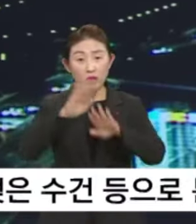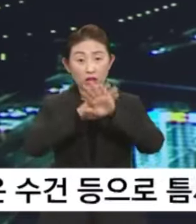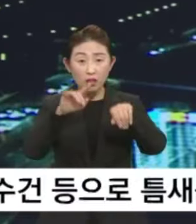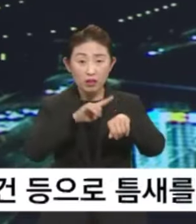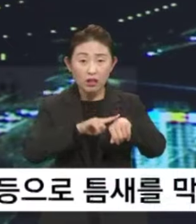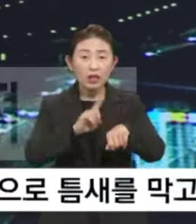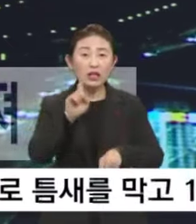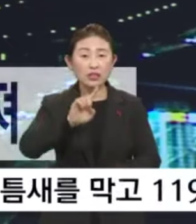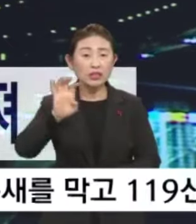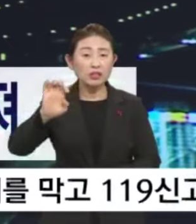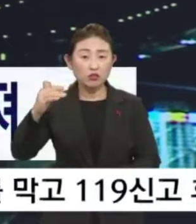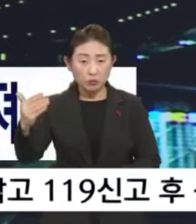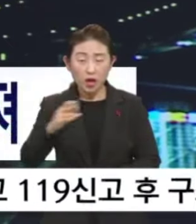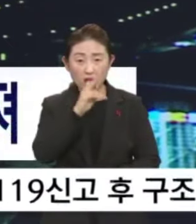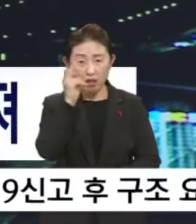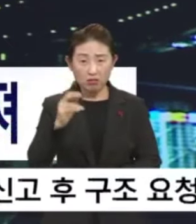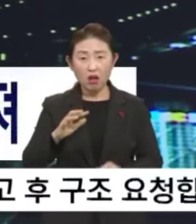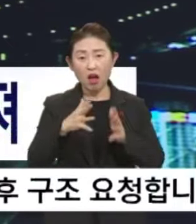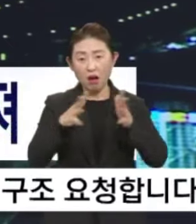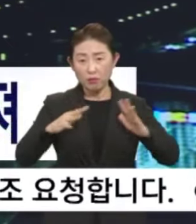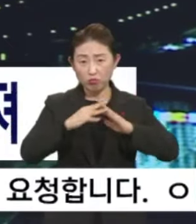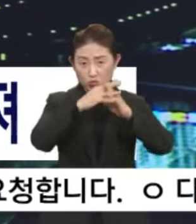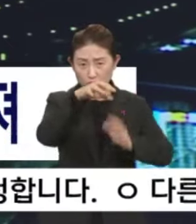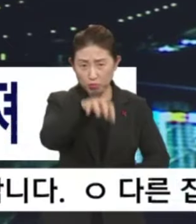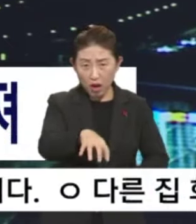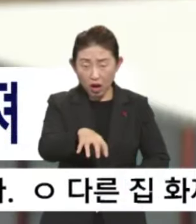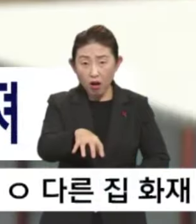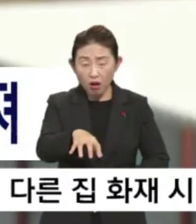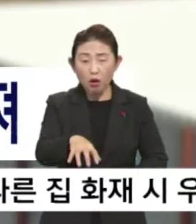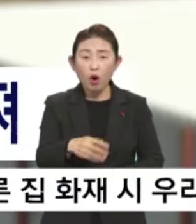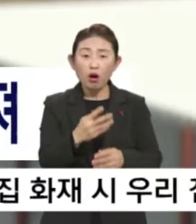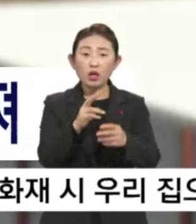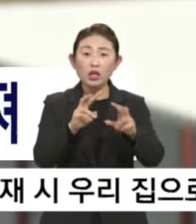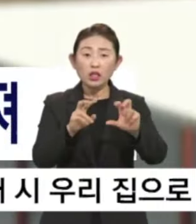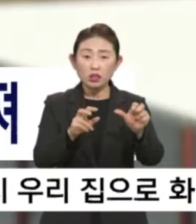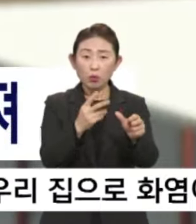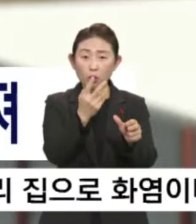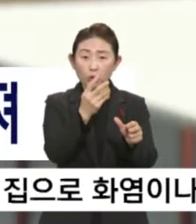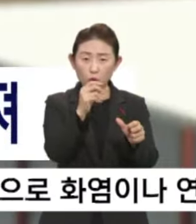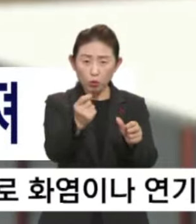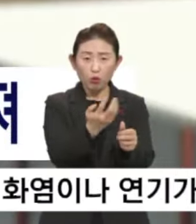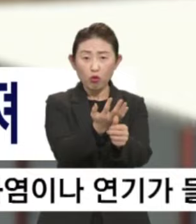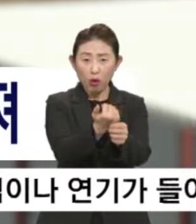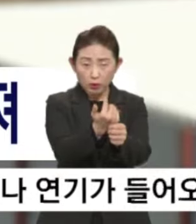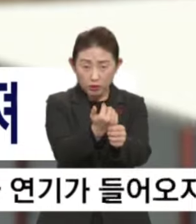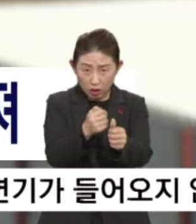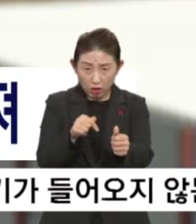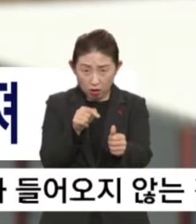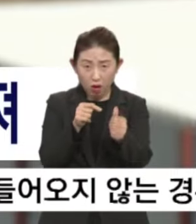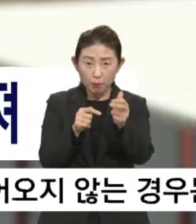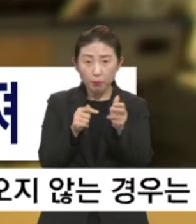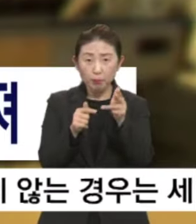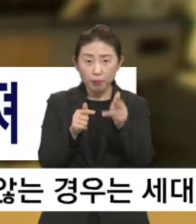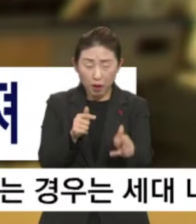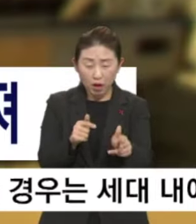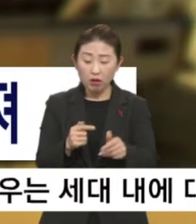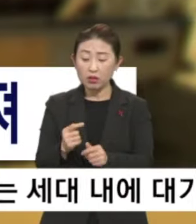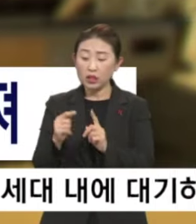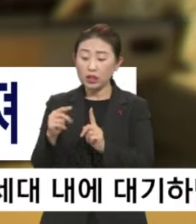낮 1시 49분 쯤 아산의 한 아파트 공사 현장에서 1톤 화물차가 멈춰서 있던 25톤 화물차 적재함을